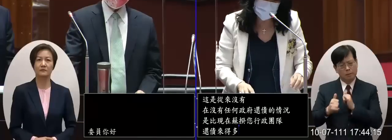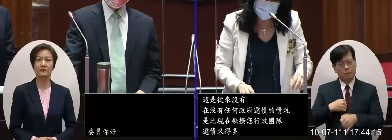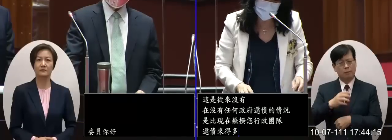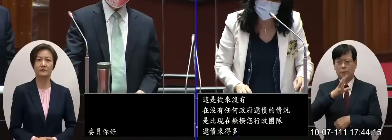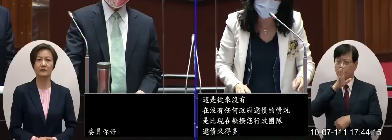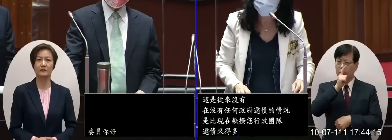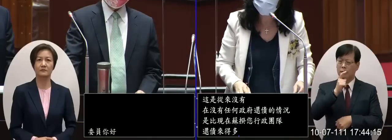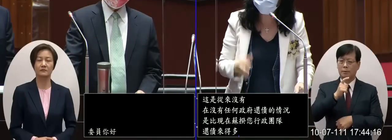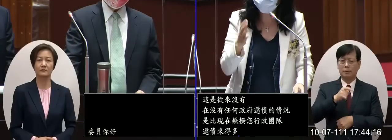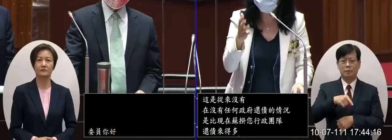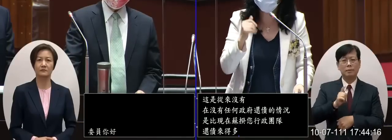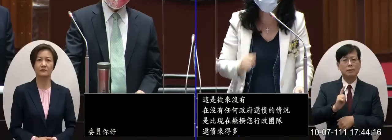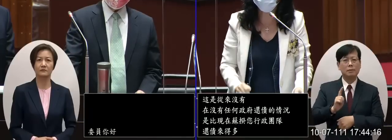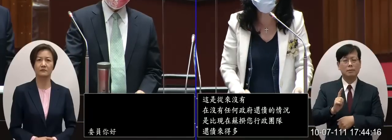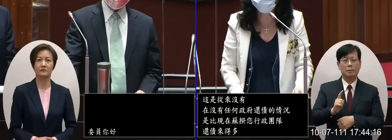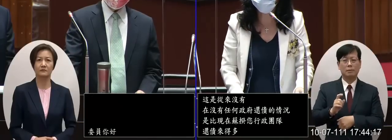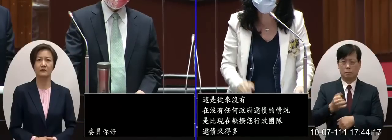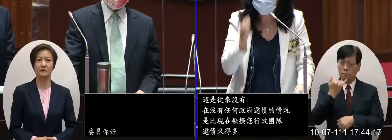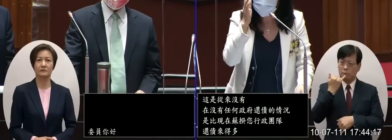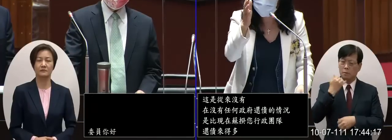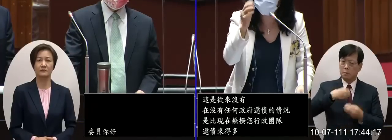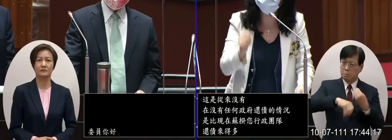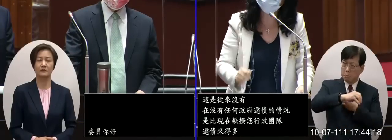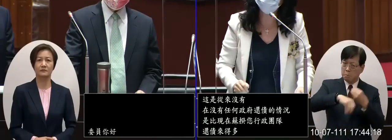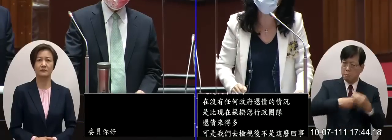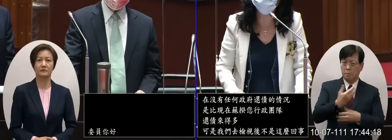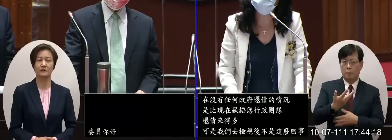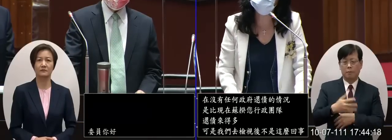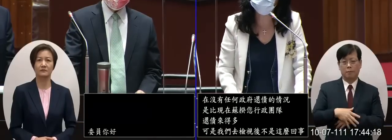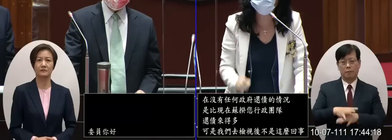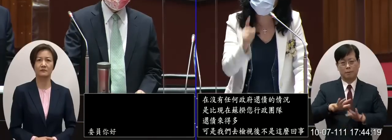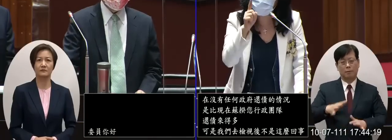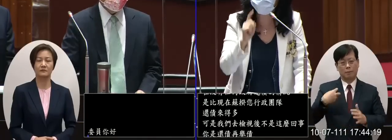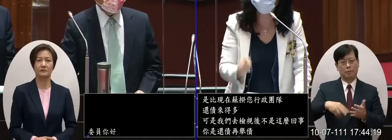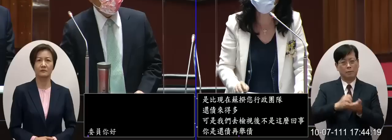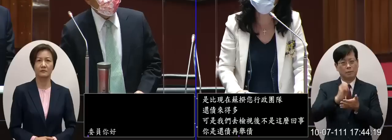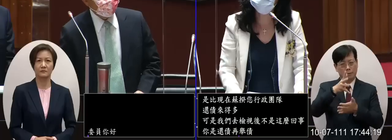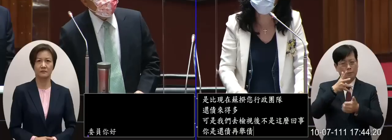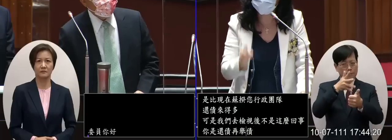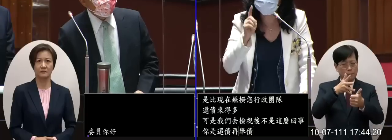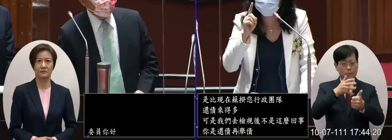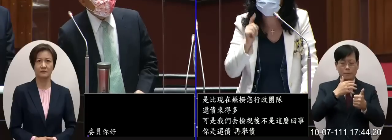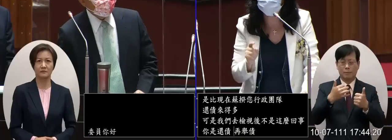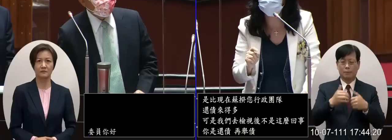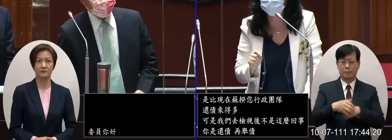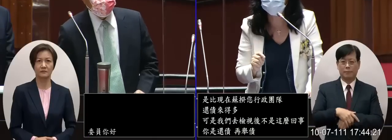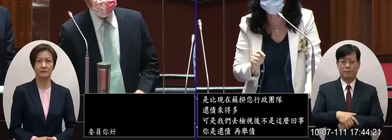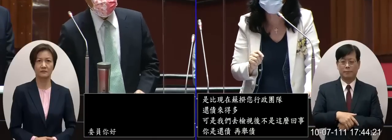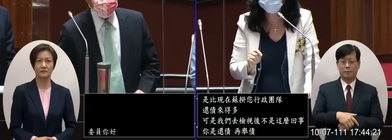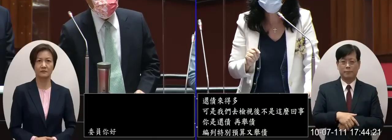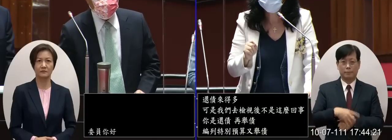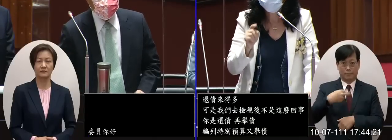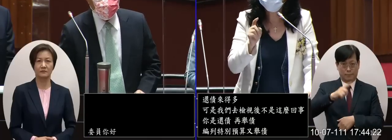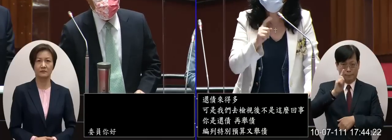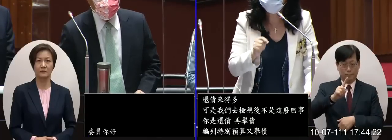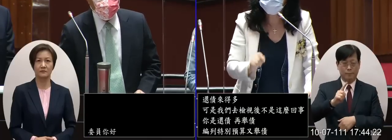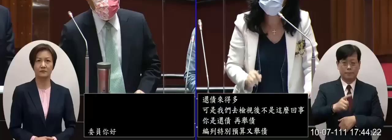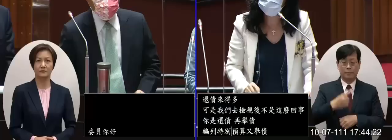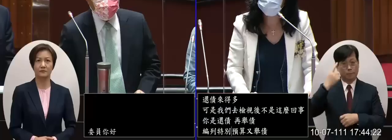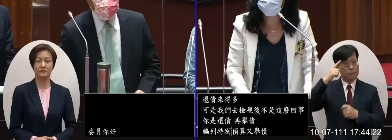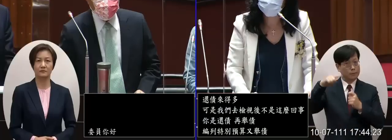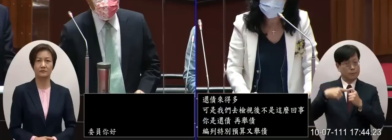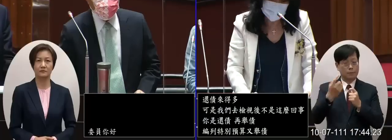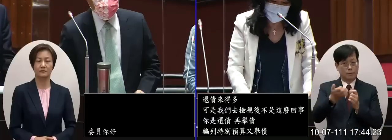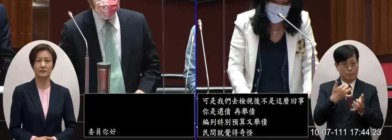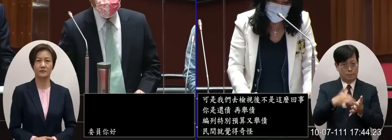就会觉得奇怪，说，哎，为什么你会这样做？我最后再跟院长报告，在问您问题之前，我再跟您报告一个，就是说 明年